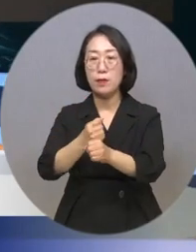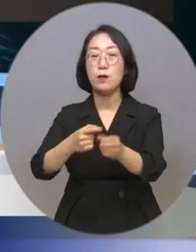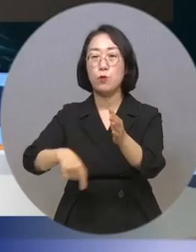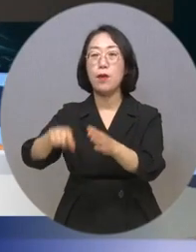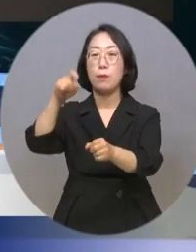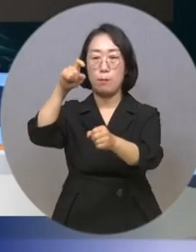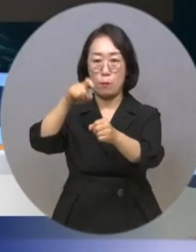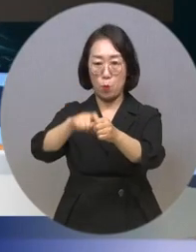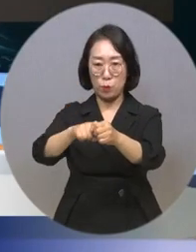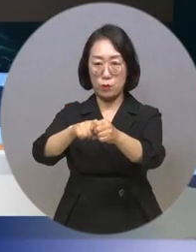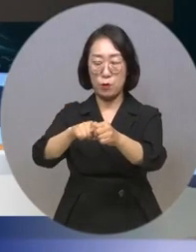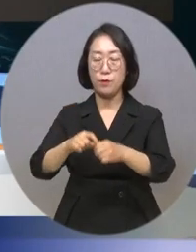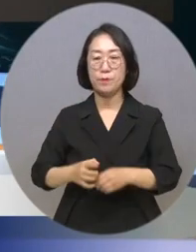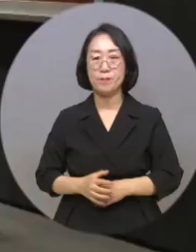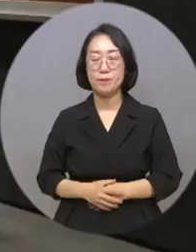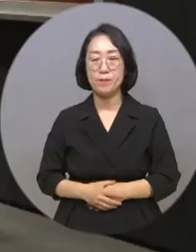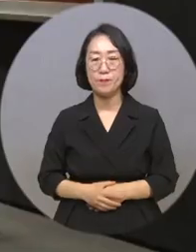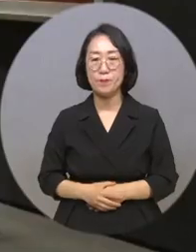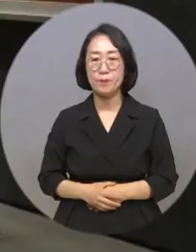장유진 기자입니다.